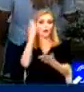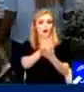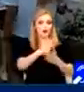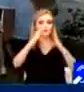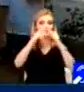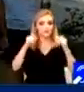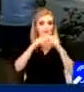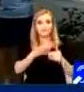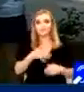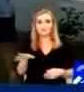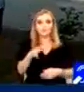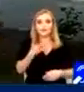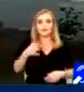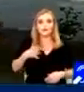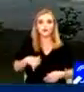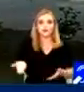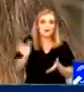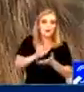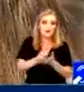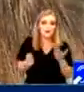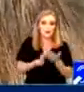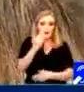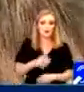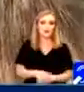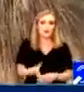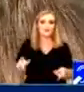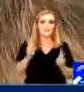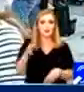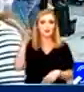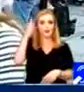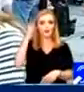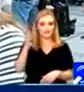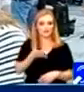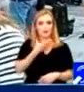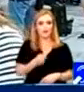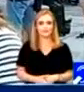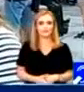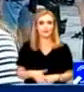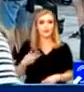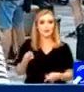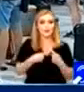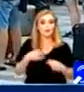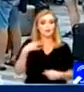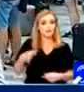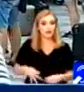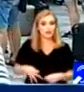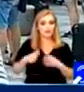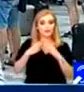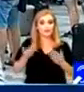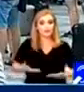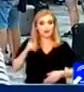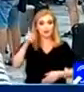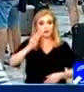tabără, toți nerăbdători să-și facă noi prieteni și să rămână cu amintiri frumoase. Vin din Franța, trăiesc acolo